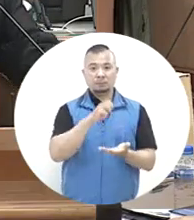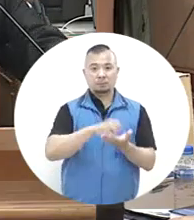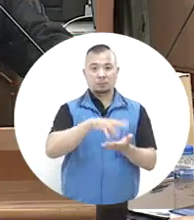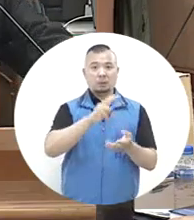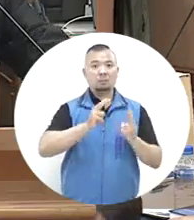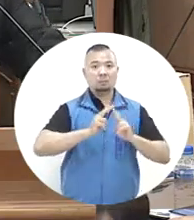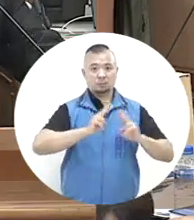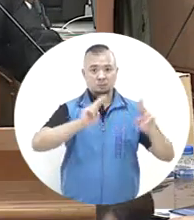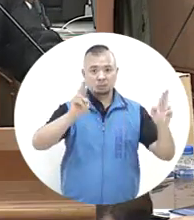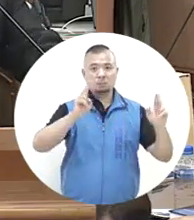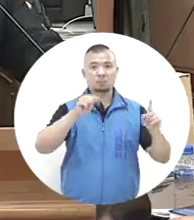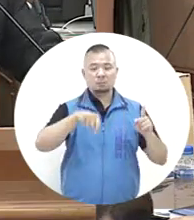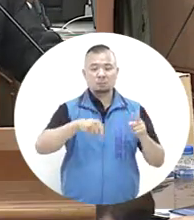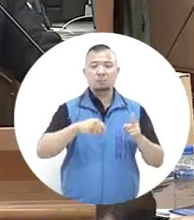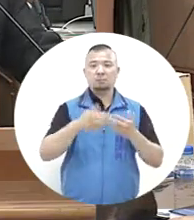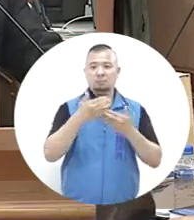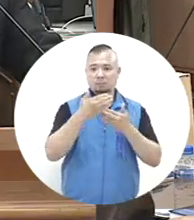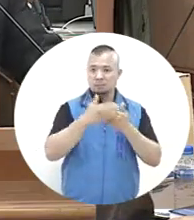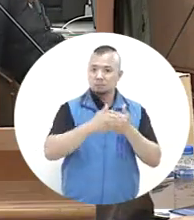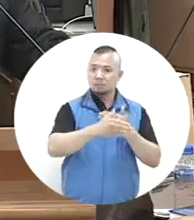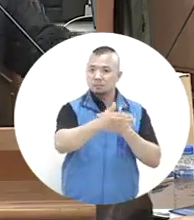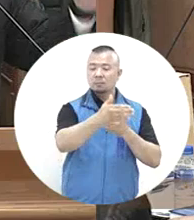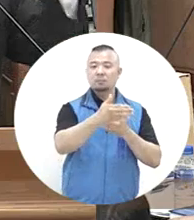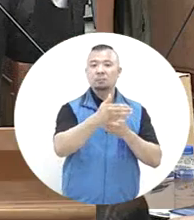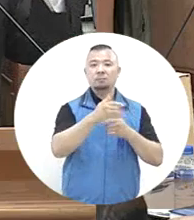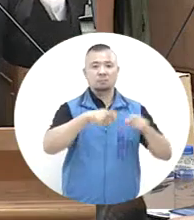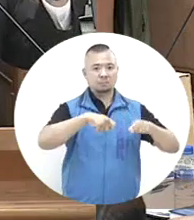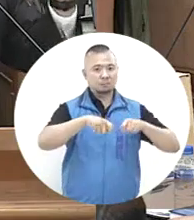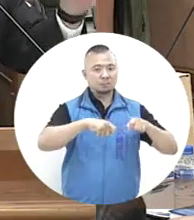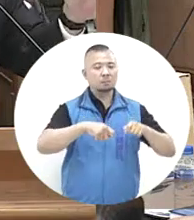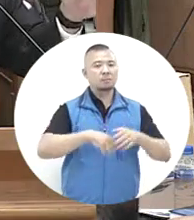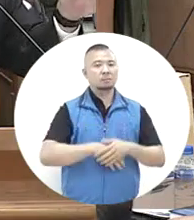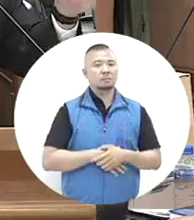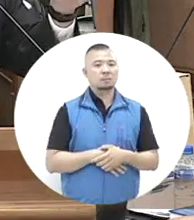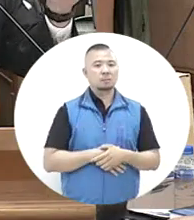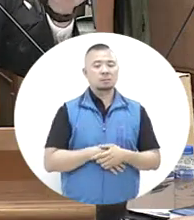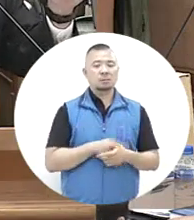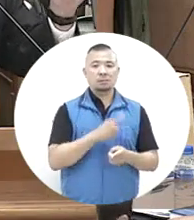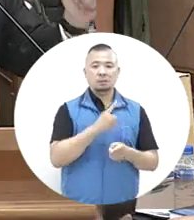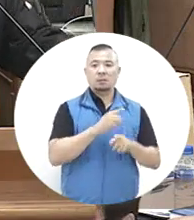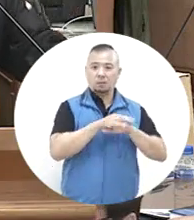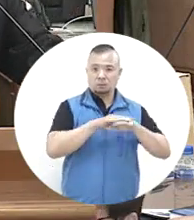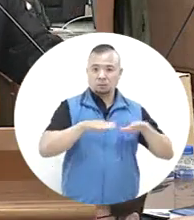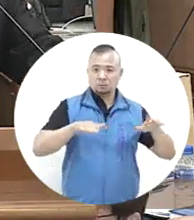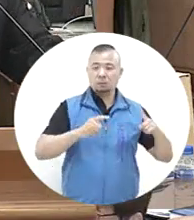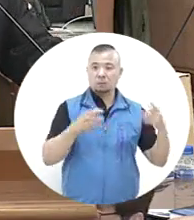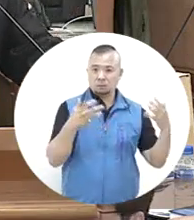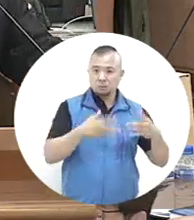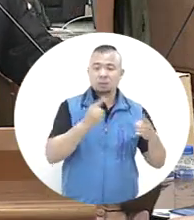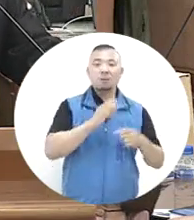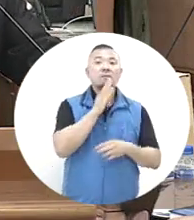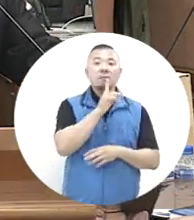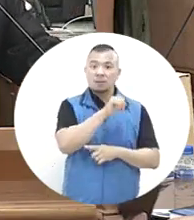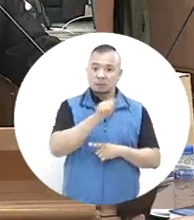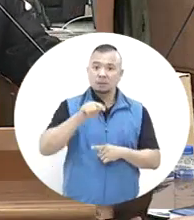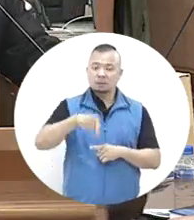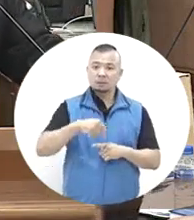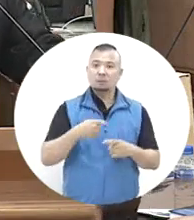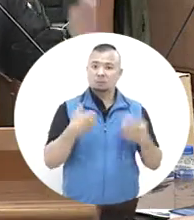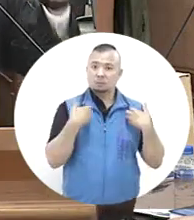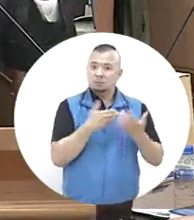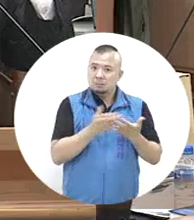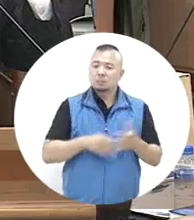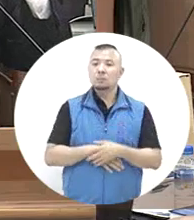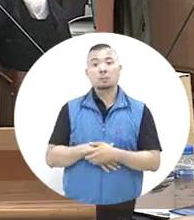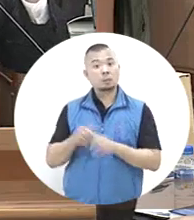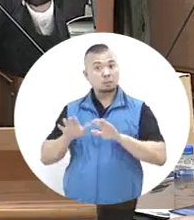当中，我们要看到我们有没有能力去把核安做好，有没有能力去把核废料处理好。 所以现在有能力把核安做好吗？你